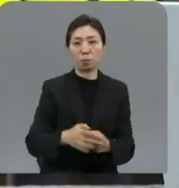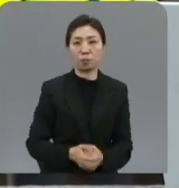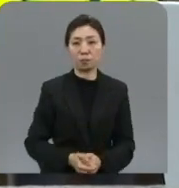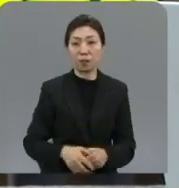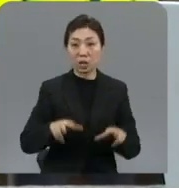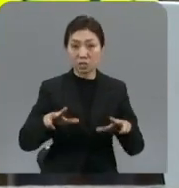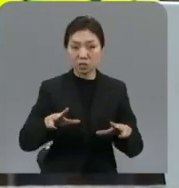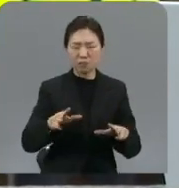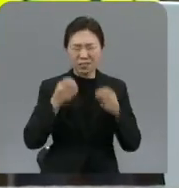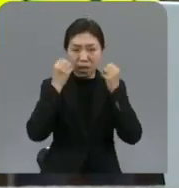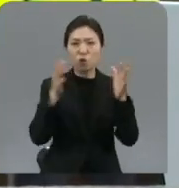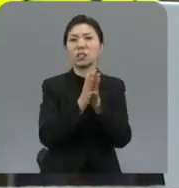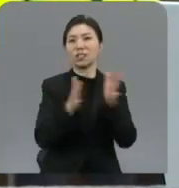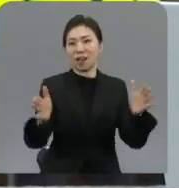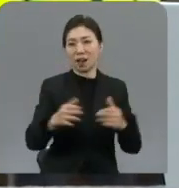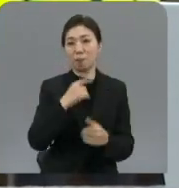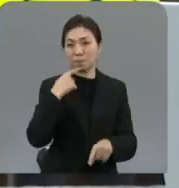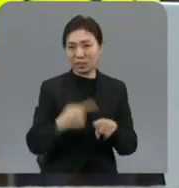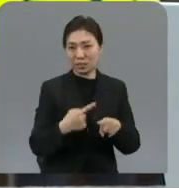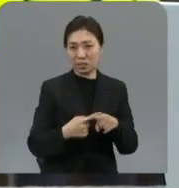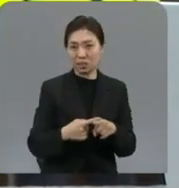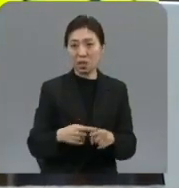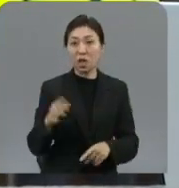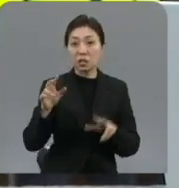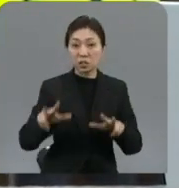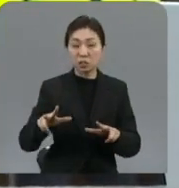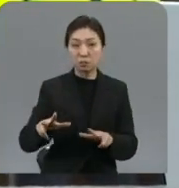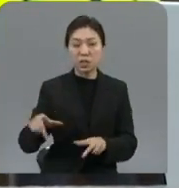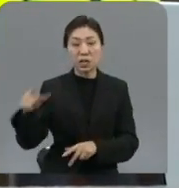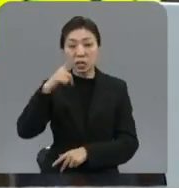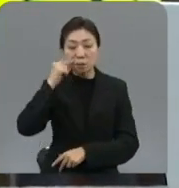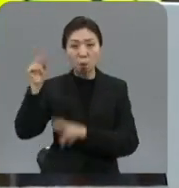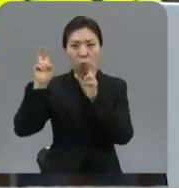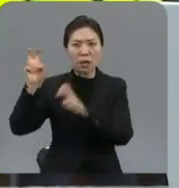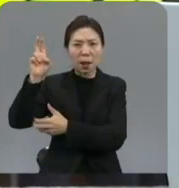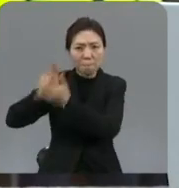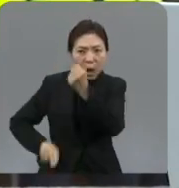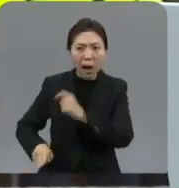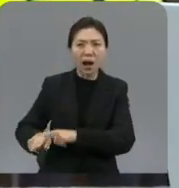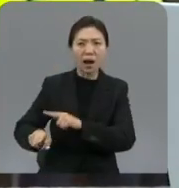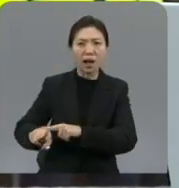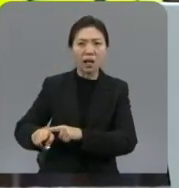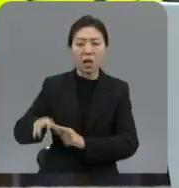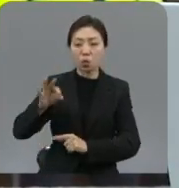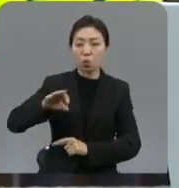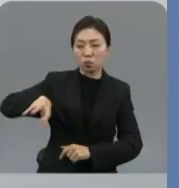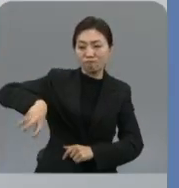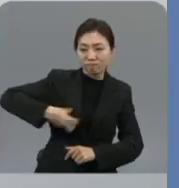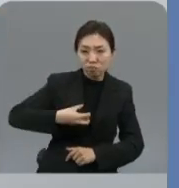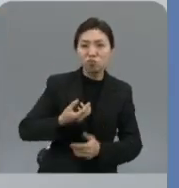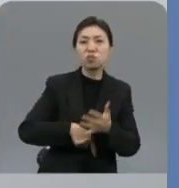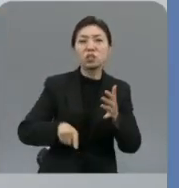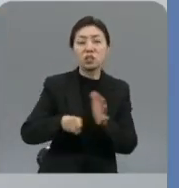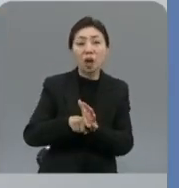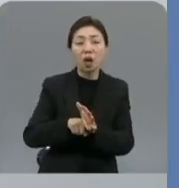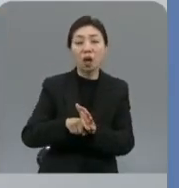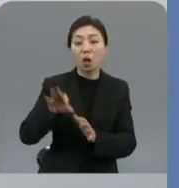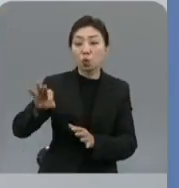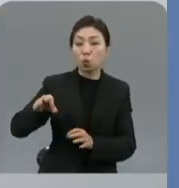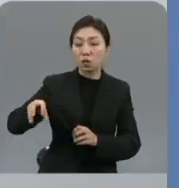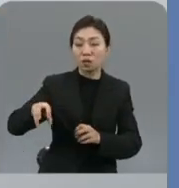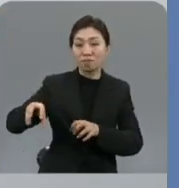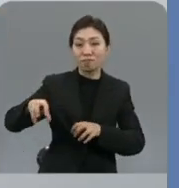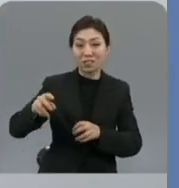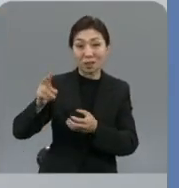soumis Tomo metal elles étudient la possibilité de faire de même pour l'autre société Mitsubishi Evin du streez il s'agirait d'une